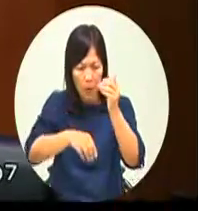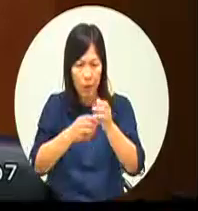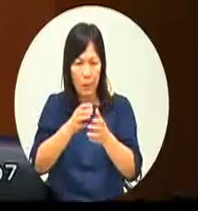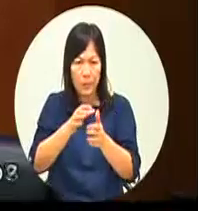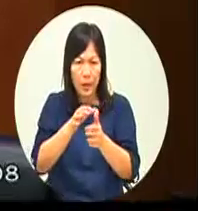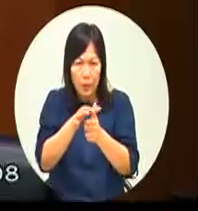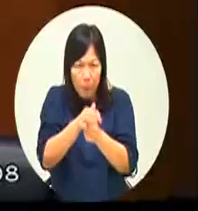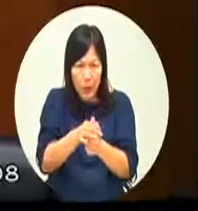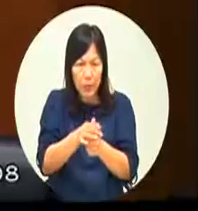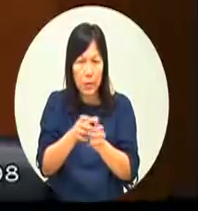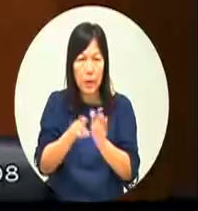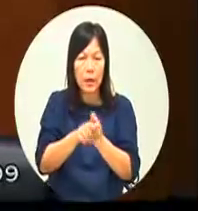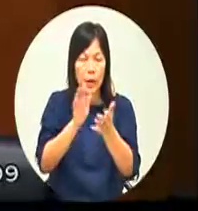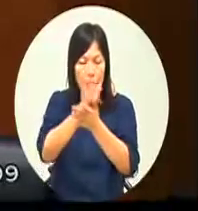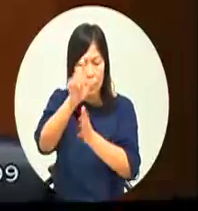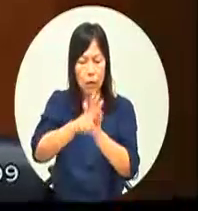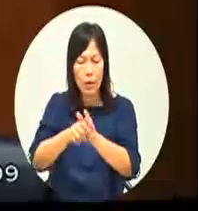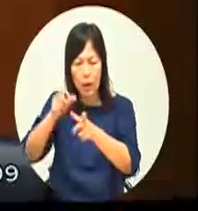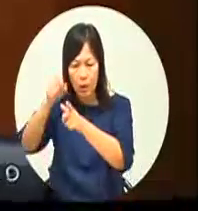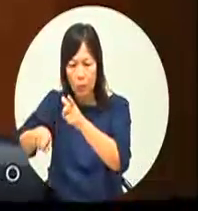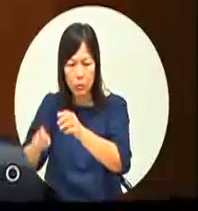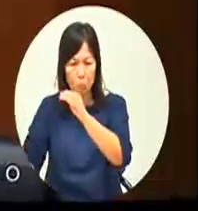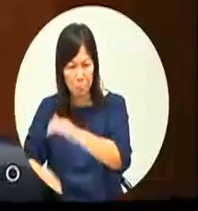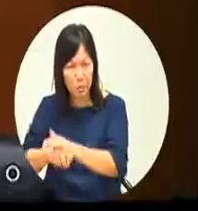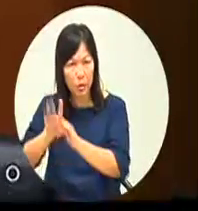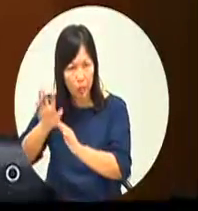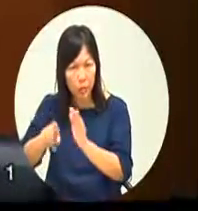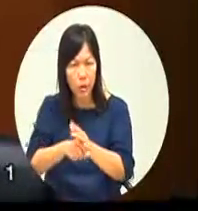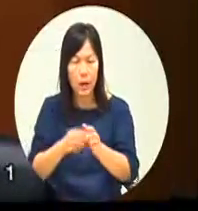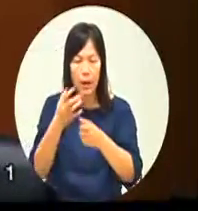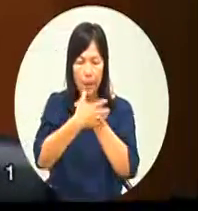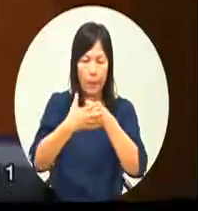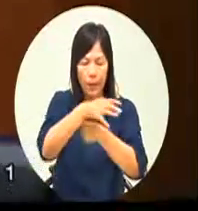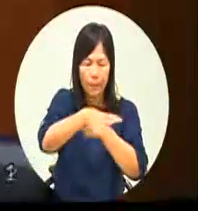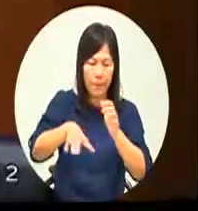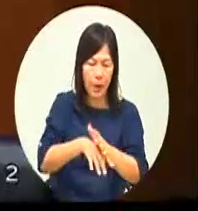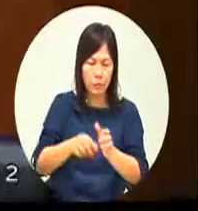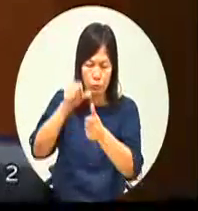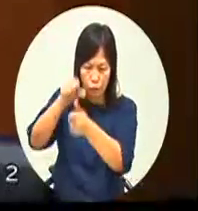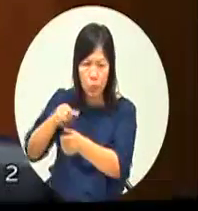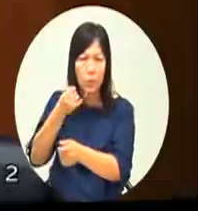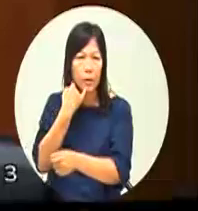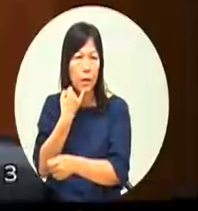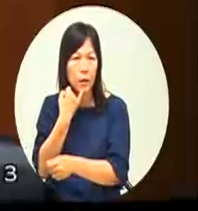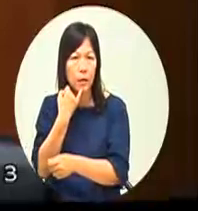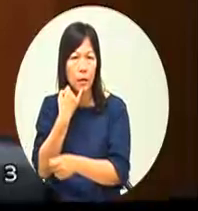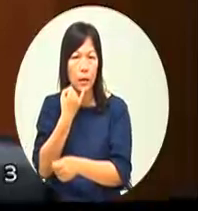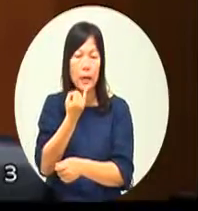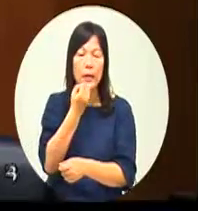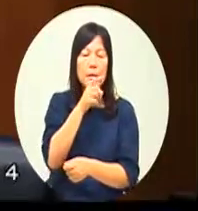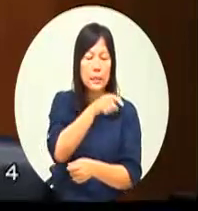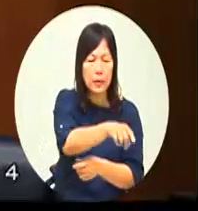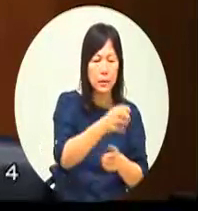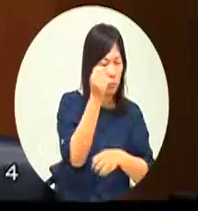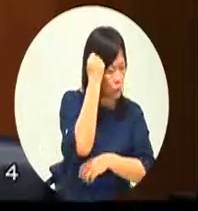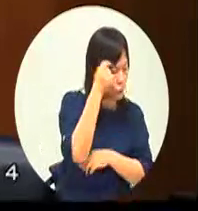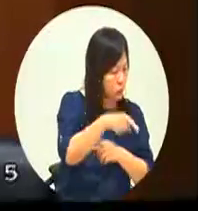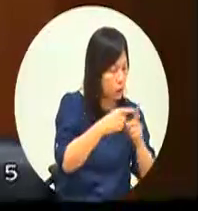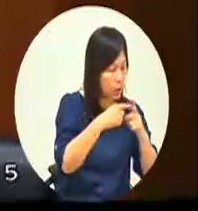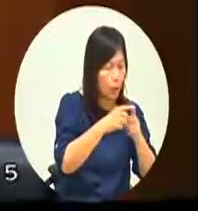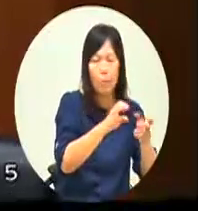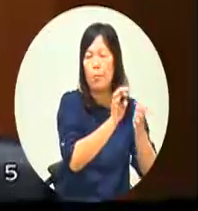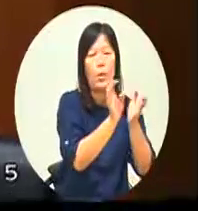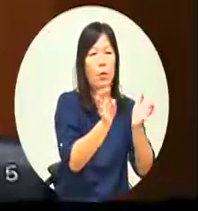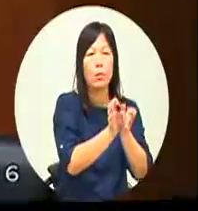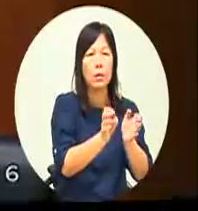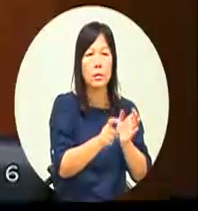如果将来业者在这部分有违规，我觉得环保局可以对业者重罚，但是这跟住户是没有关系的，所以住户可